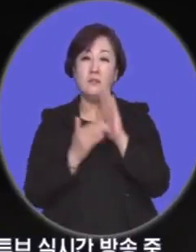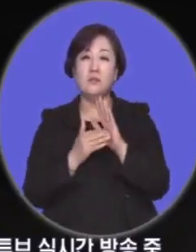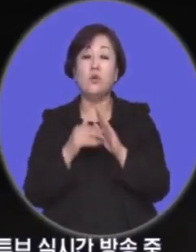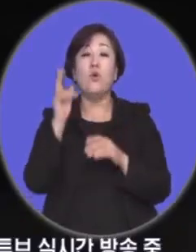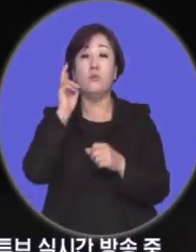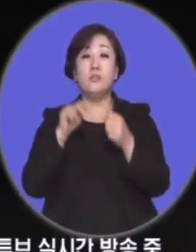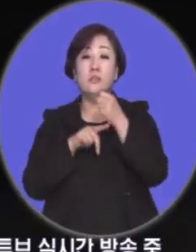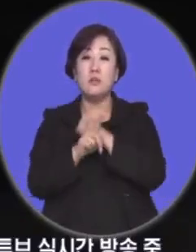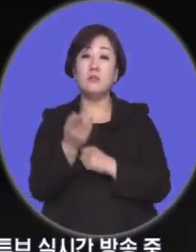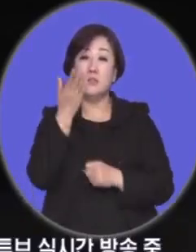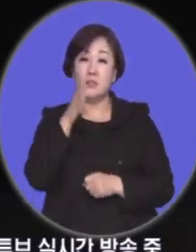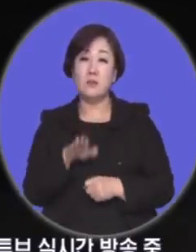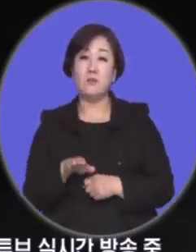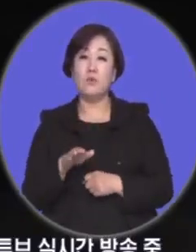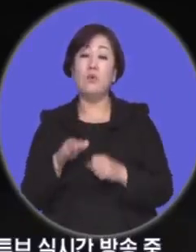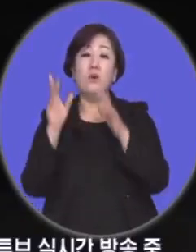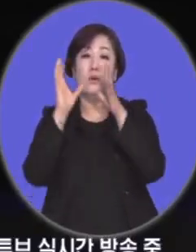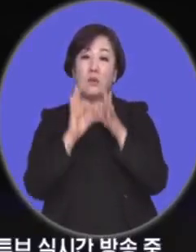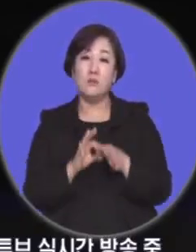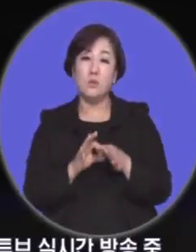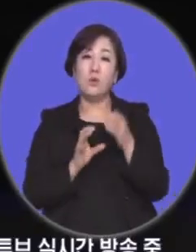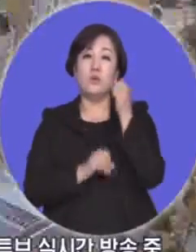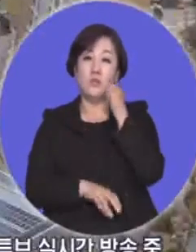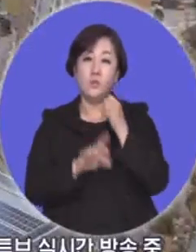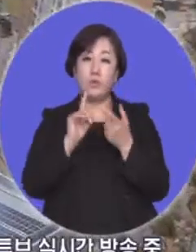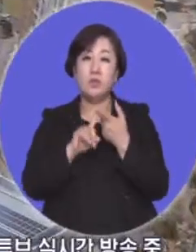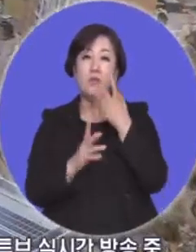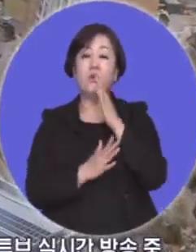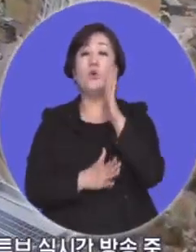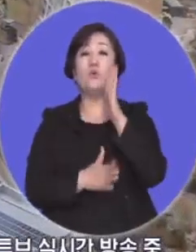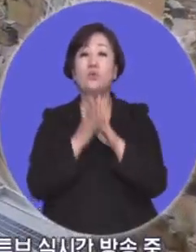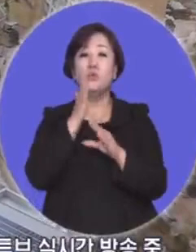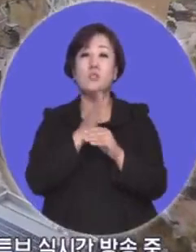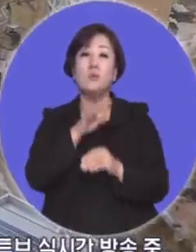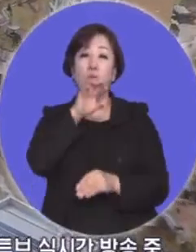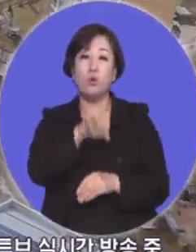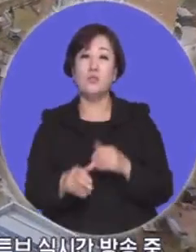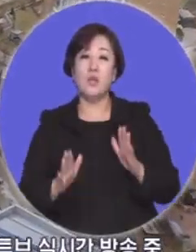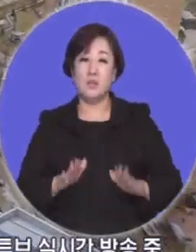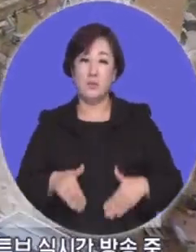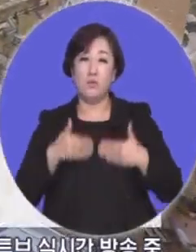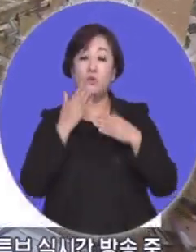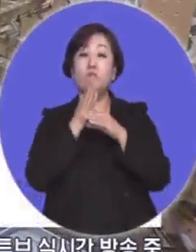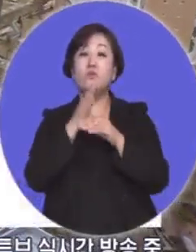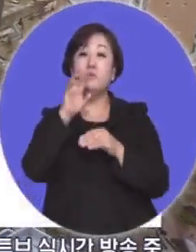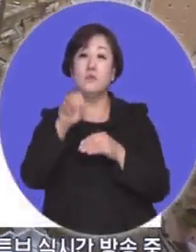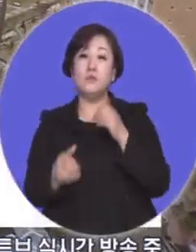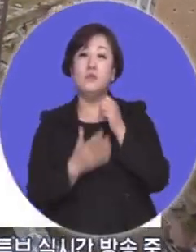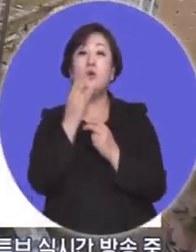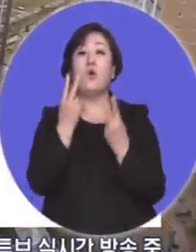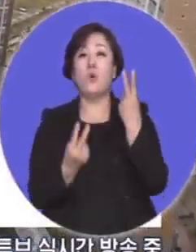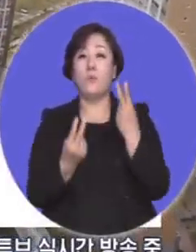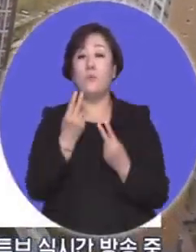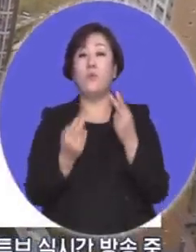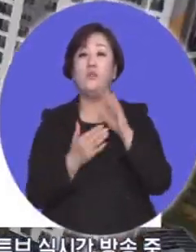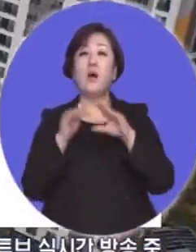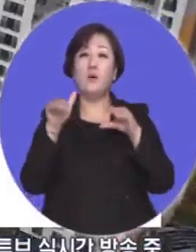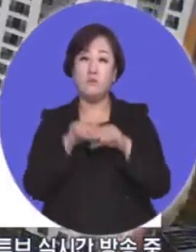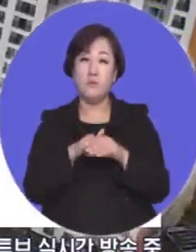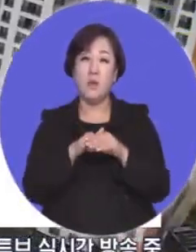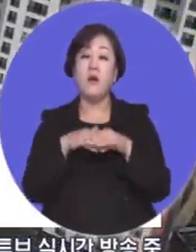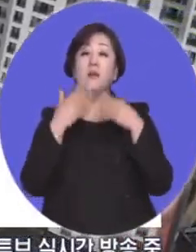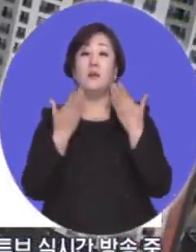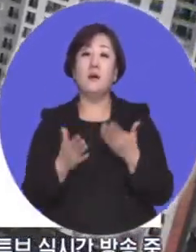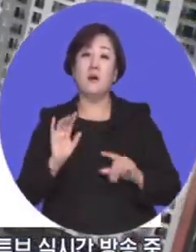네. 그러나 여전히 기존 울산의 도심이라 불리는 남구나 중구 등에 비해서 문화와